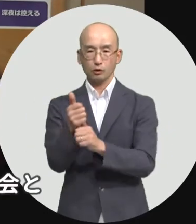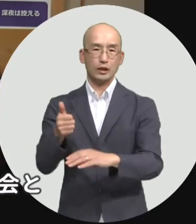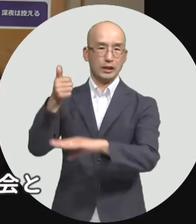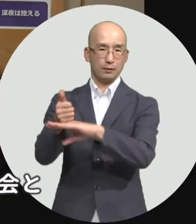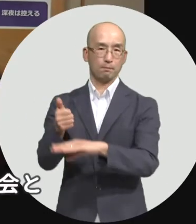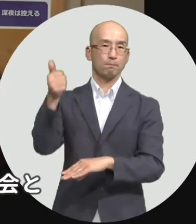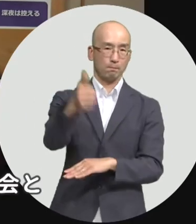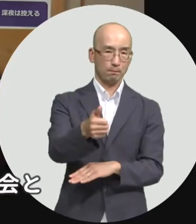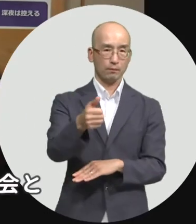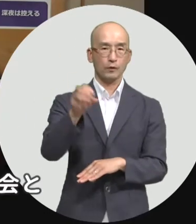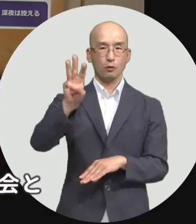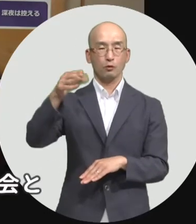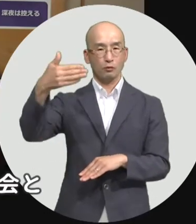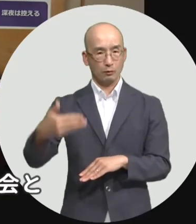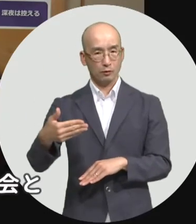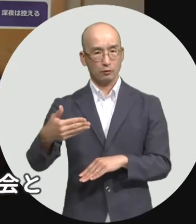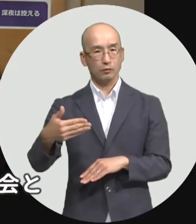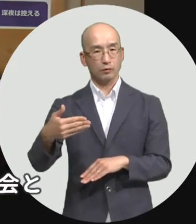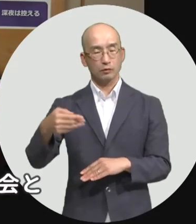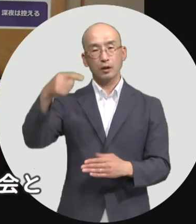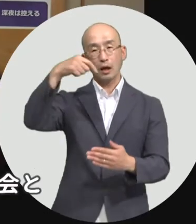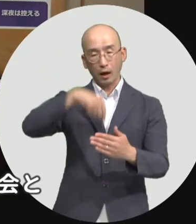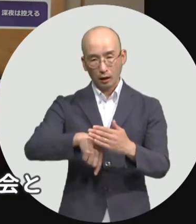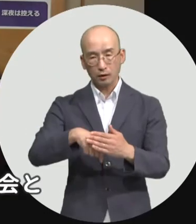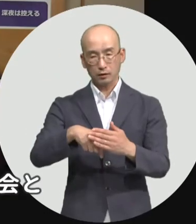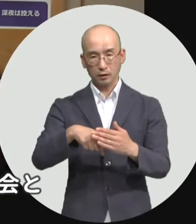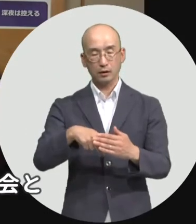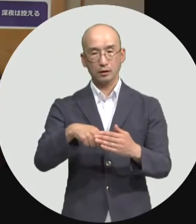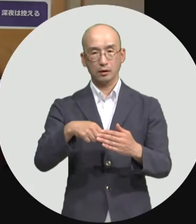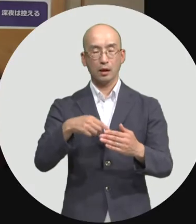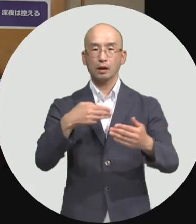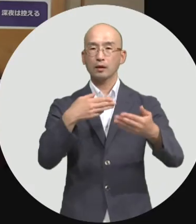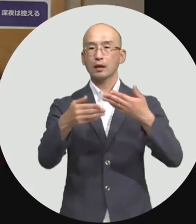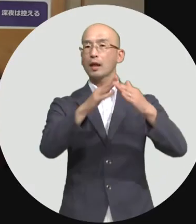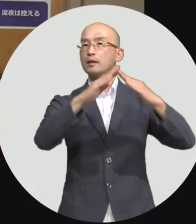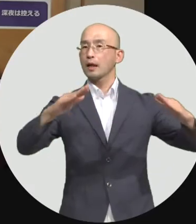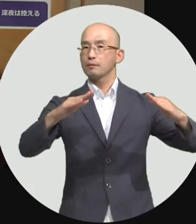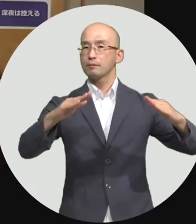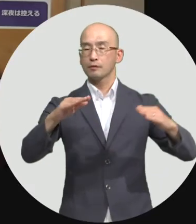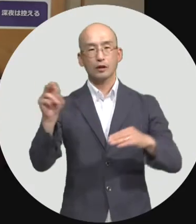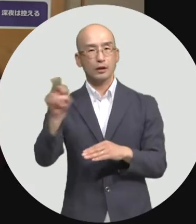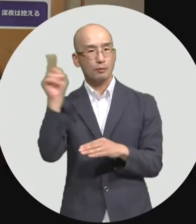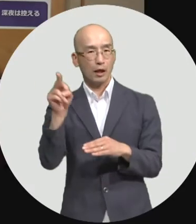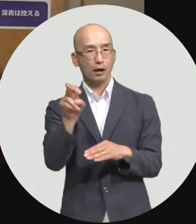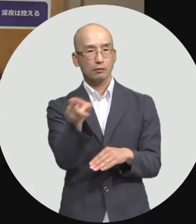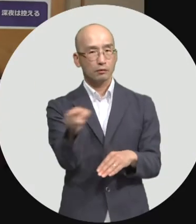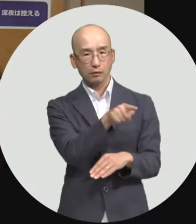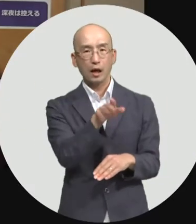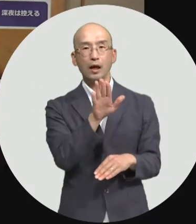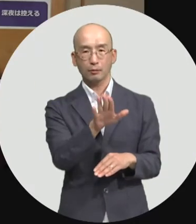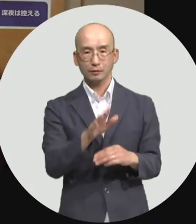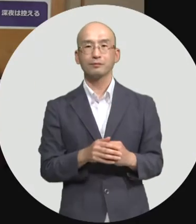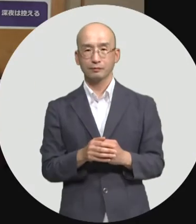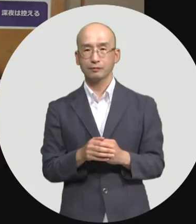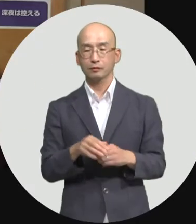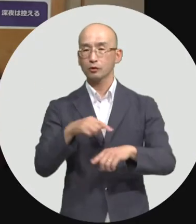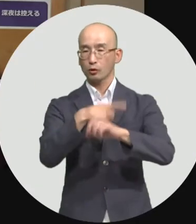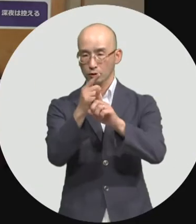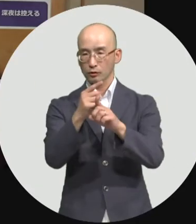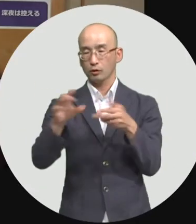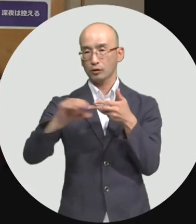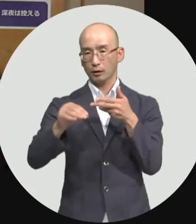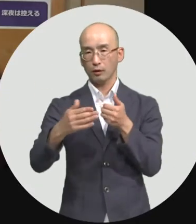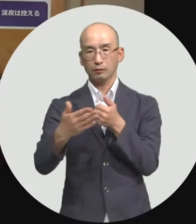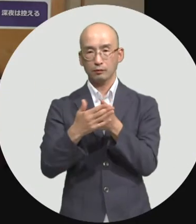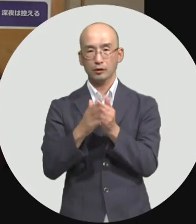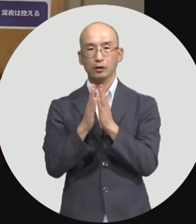のセンターの機能を知ることができるオンライン体験会とオンラインセミナーを実施いたしますので、当日の取材もよろしくお願いをしたいと思